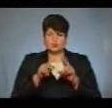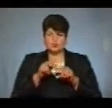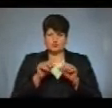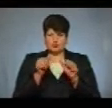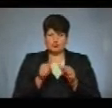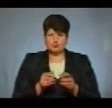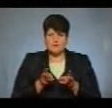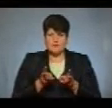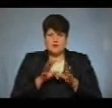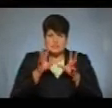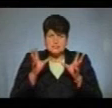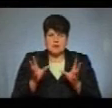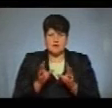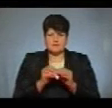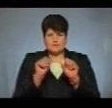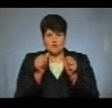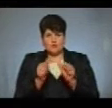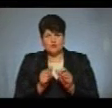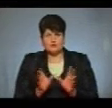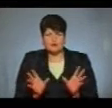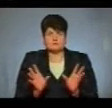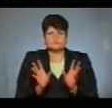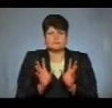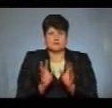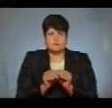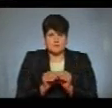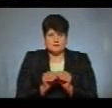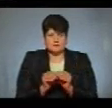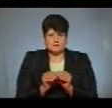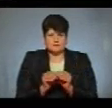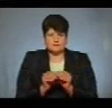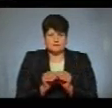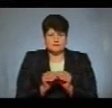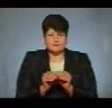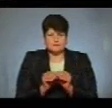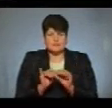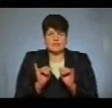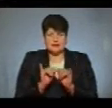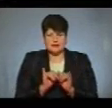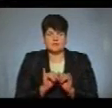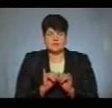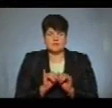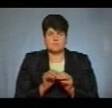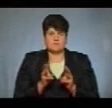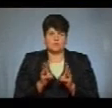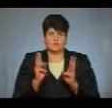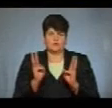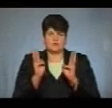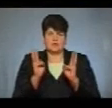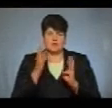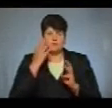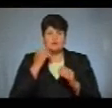разом, і виходить і скульптура одновременно, як сказати, зразу, і виходить шоу вогняне. Тому що коли